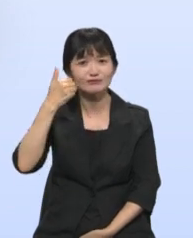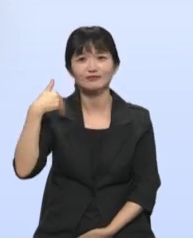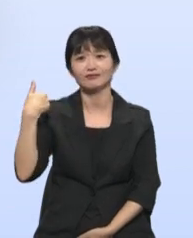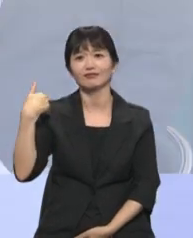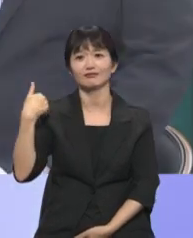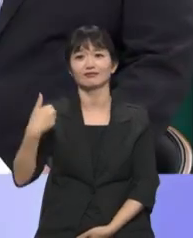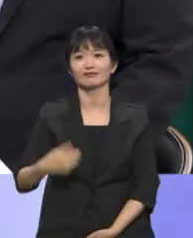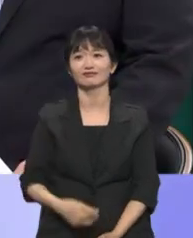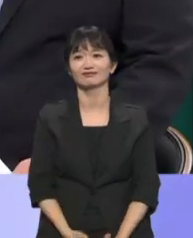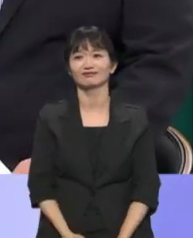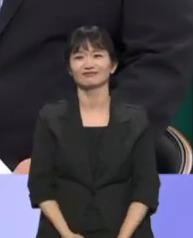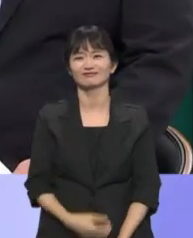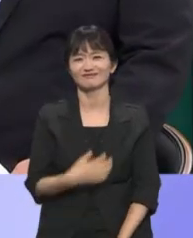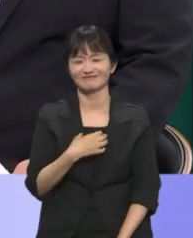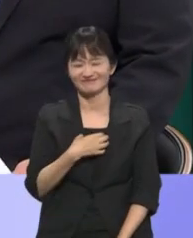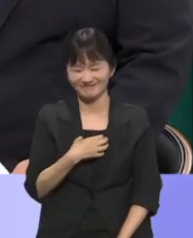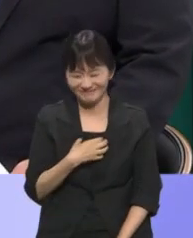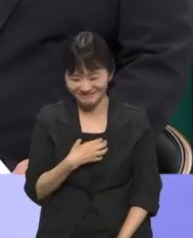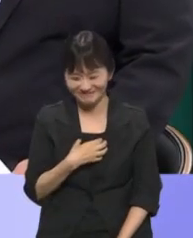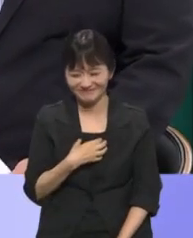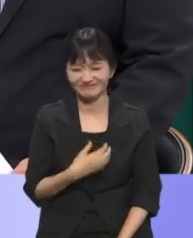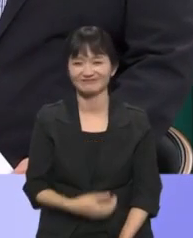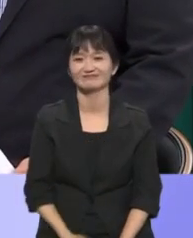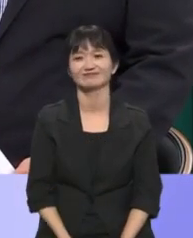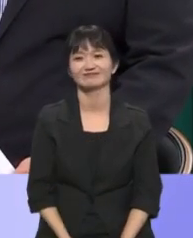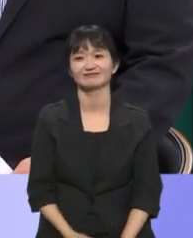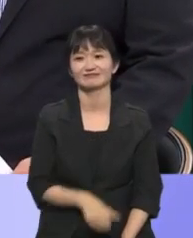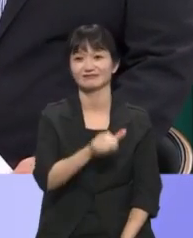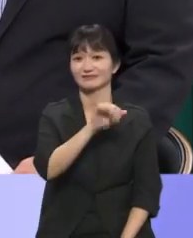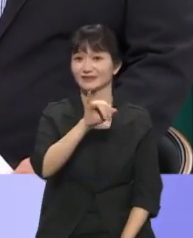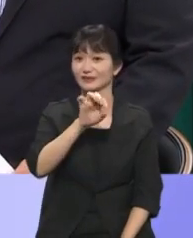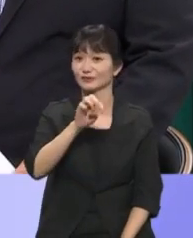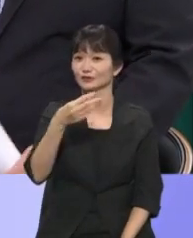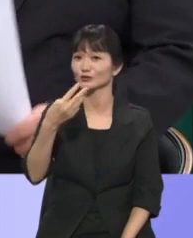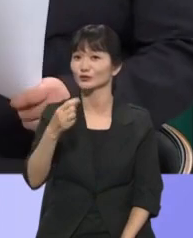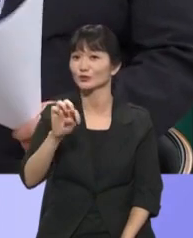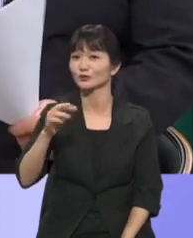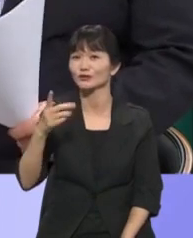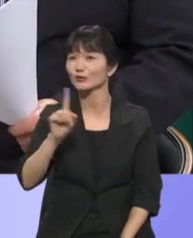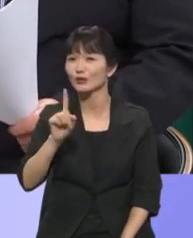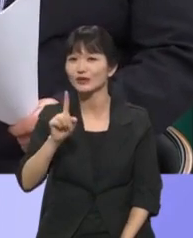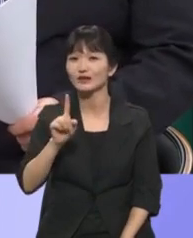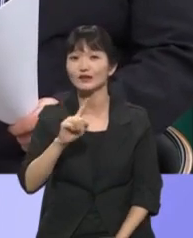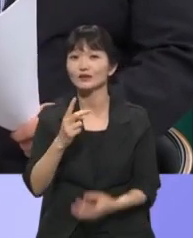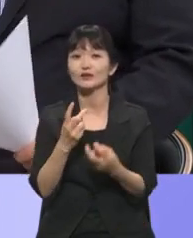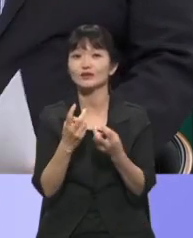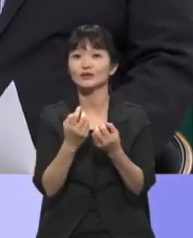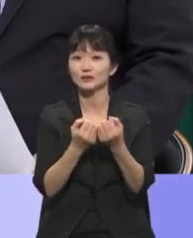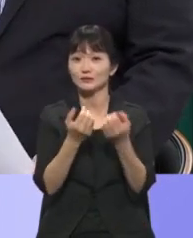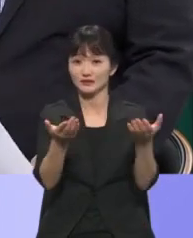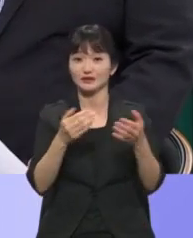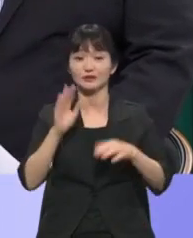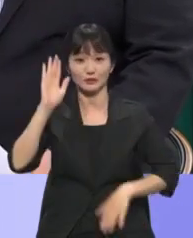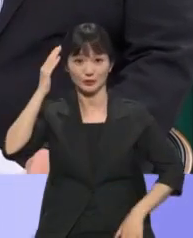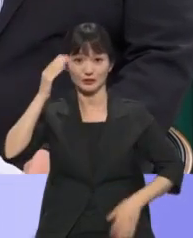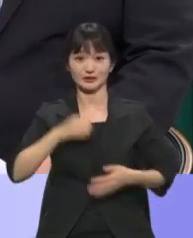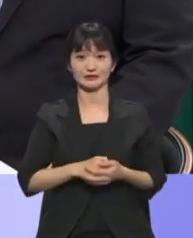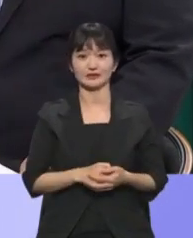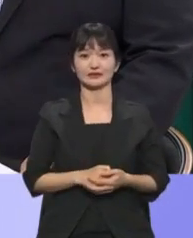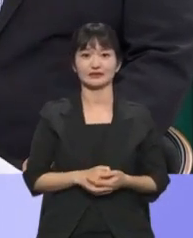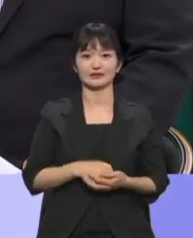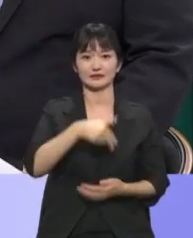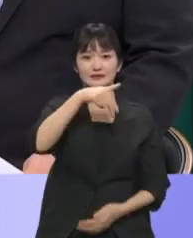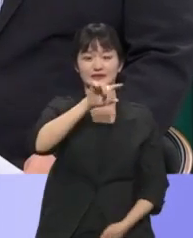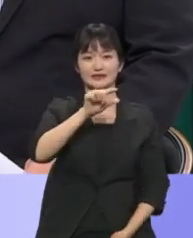겁니다 걱정이 좀 되는데 AI 프로필이 뭐예요 근데 그러니까 이렇게 설명드리면 될 거 같아요 요즘에